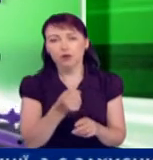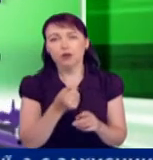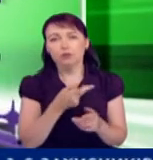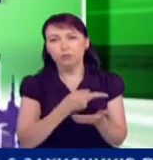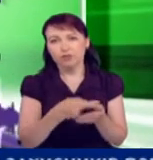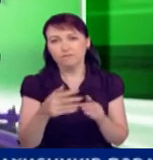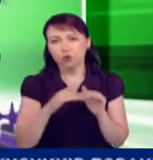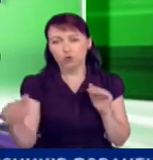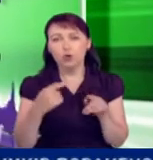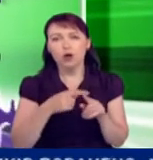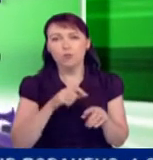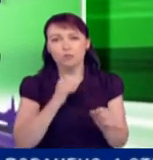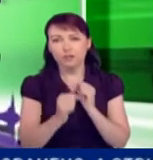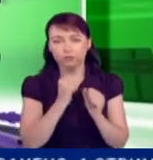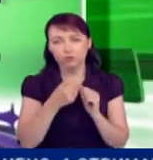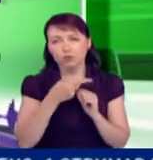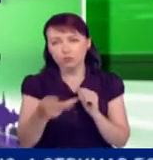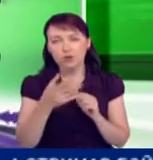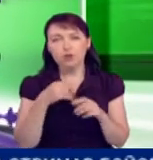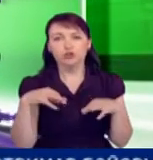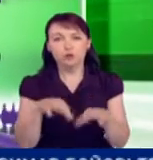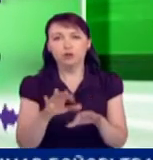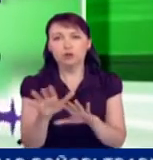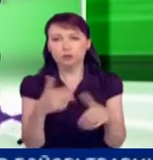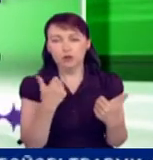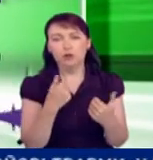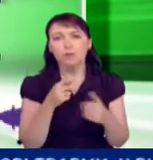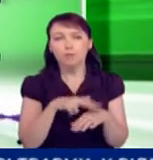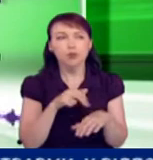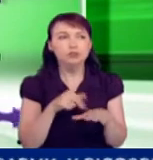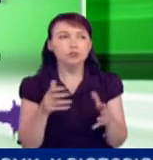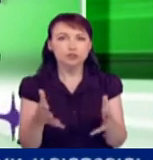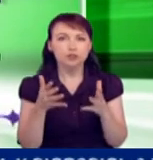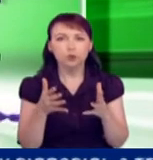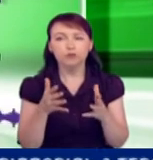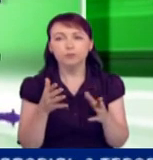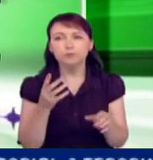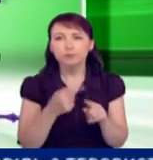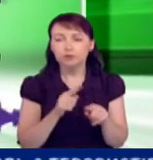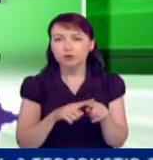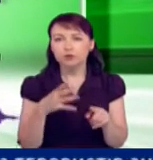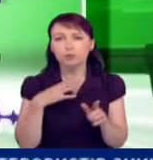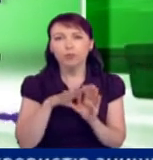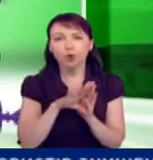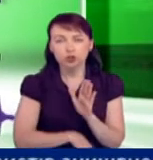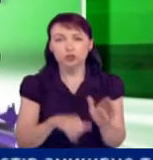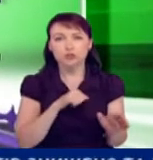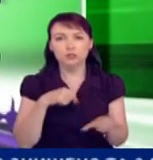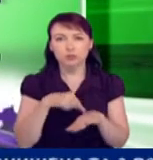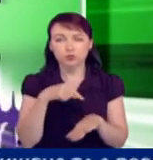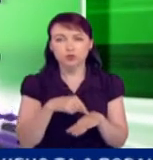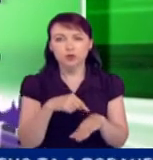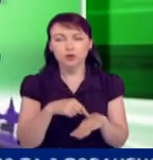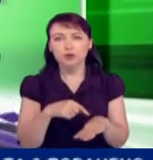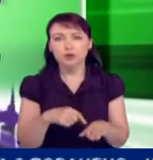і безпосередньо поліція з'ясовує випадок інциденту, чи це було погіршення самопочуття, чи якісь інші мотиви, ну,